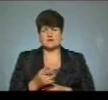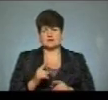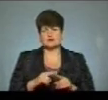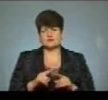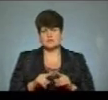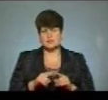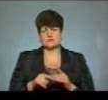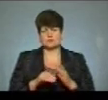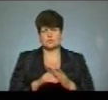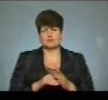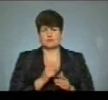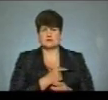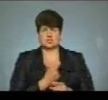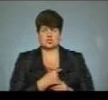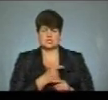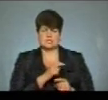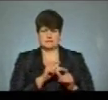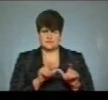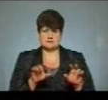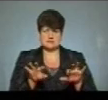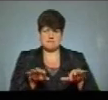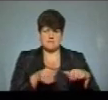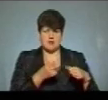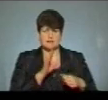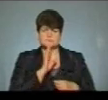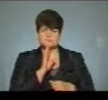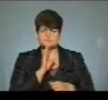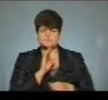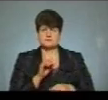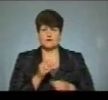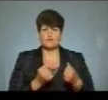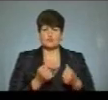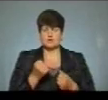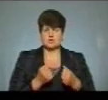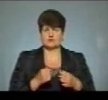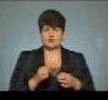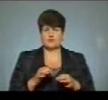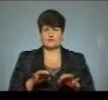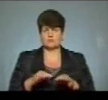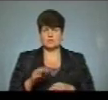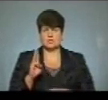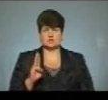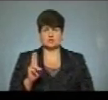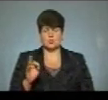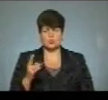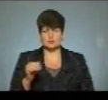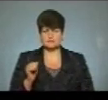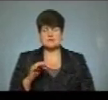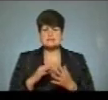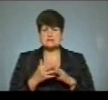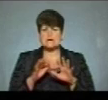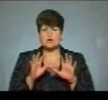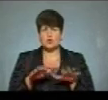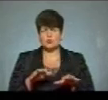швидка до медичного закладу забрала потерпілу, а саме водійку автомобіля «Шкода». Сільський голова Ступок